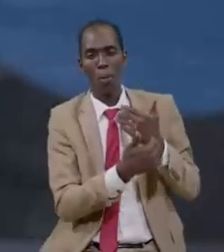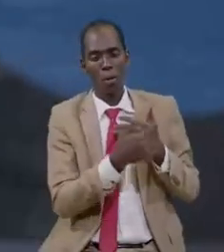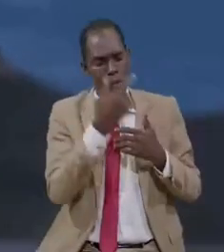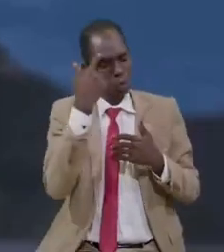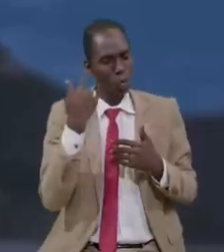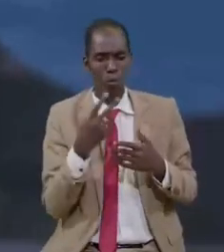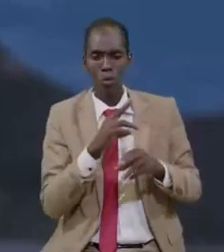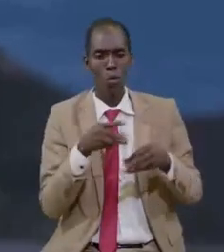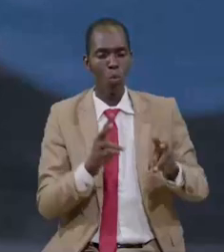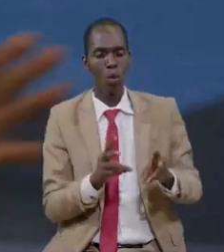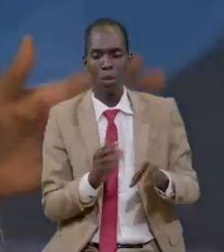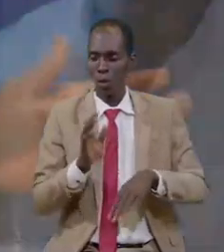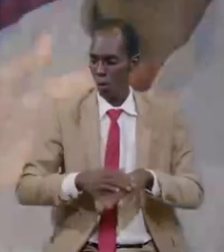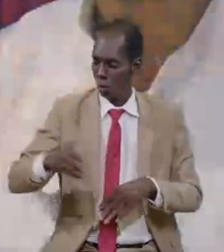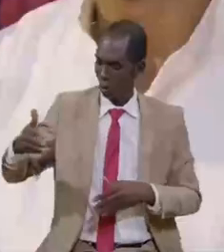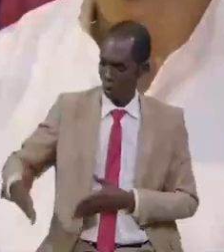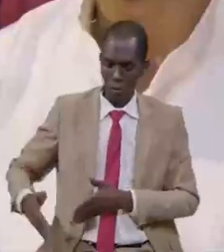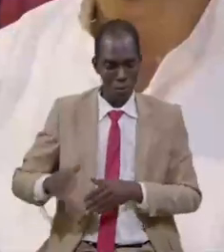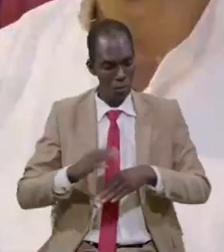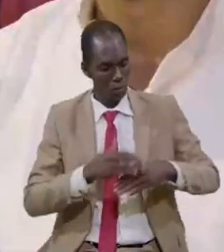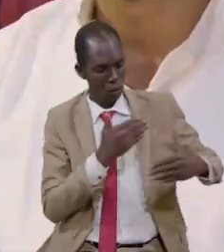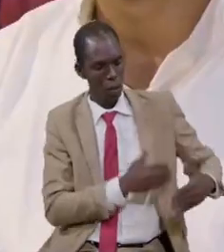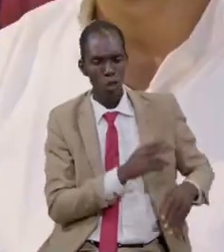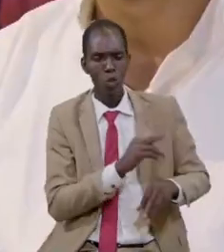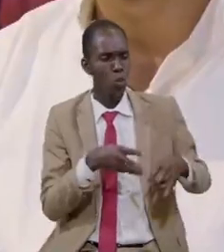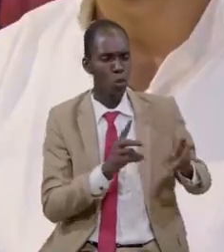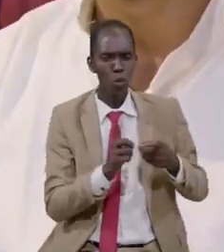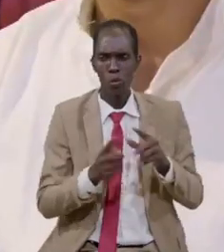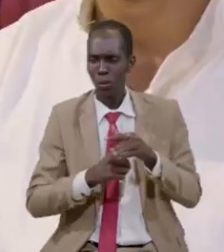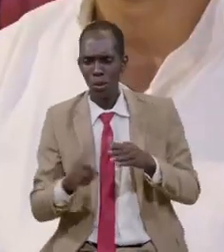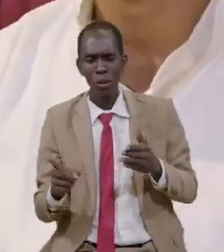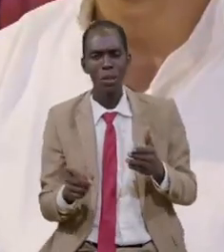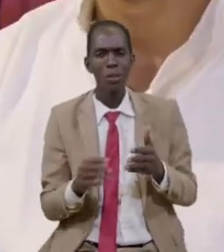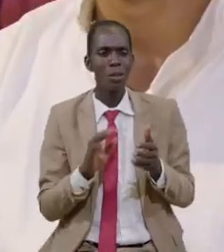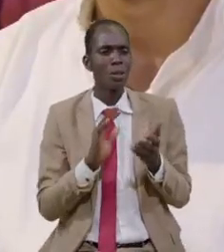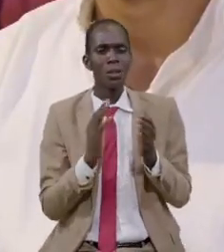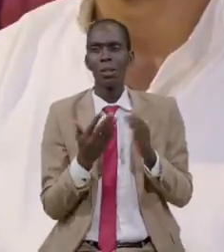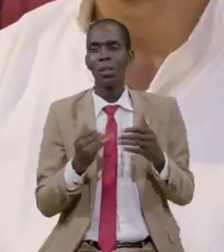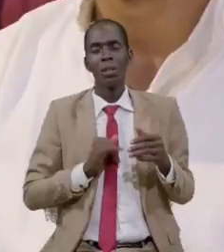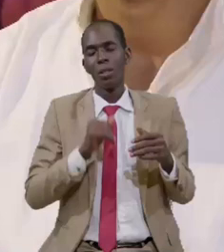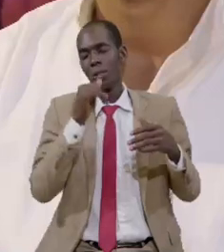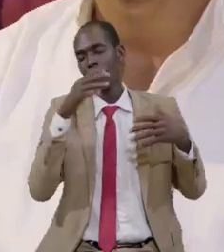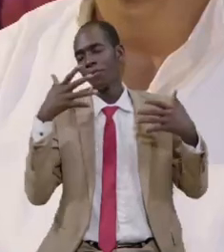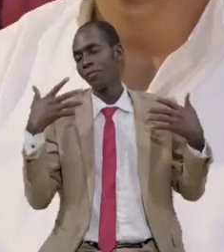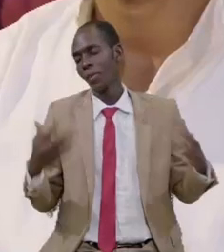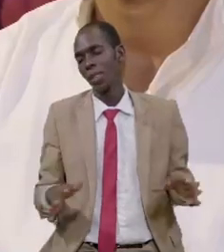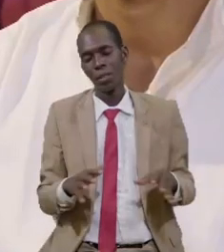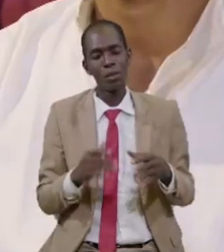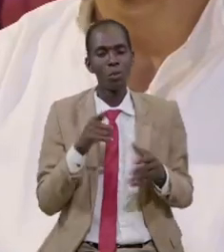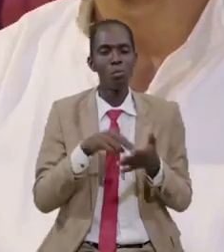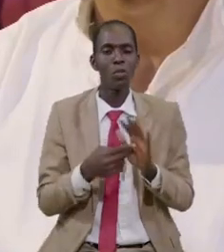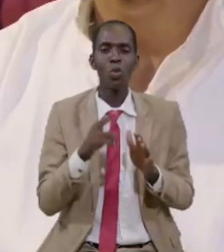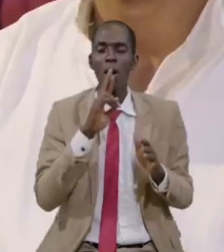côté, pas de voie. C'est comme si tu es foutu. Tu es foutu